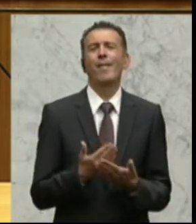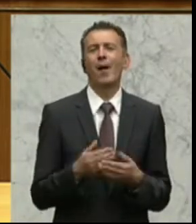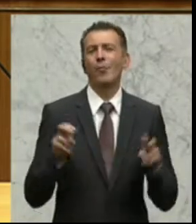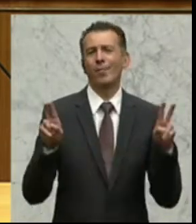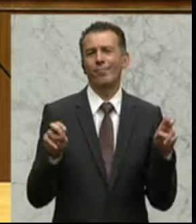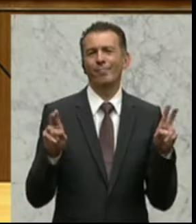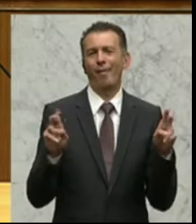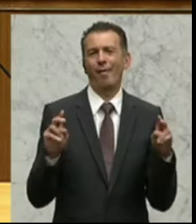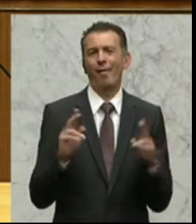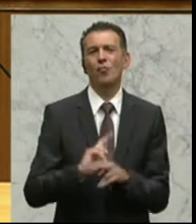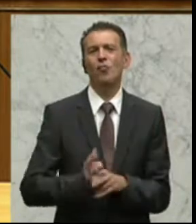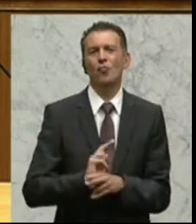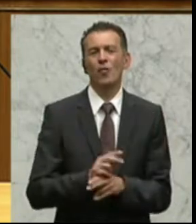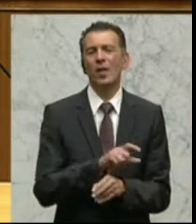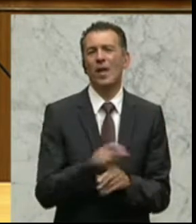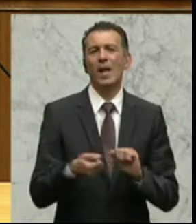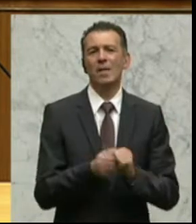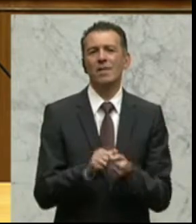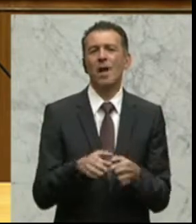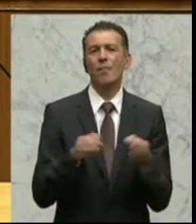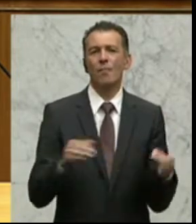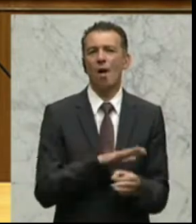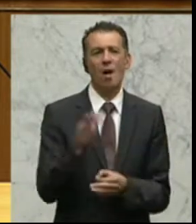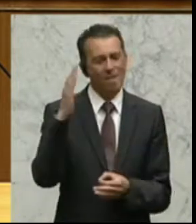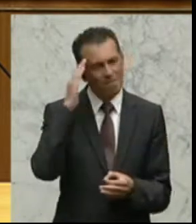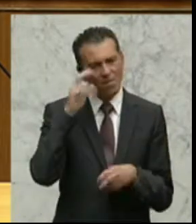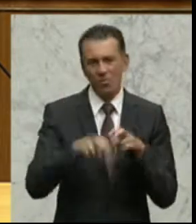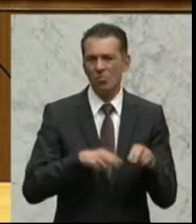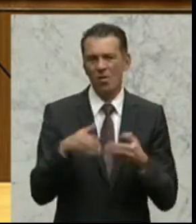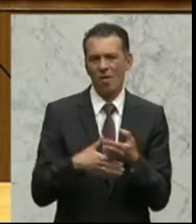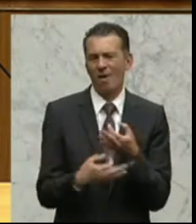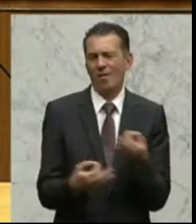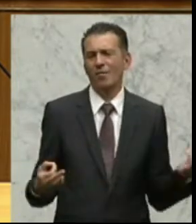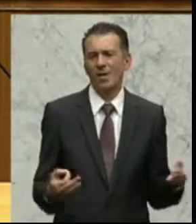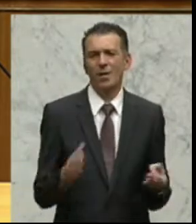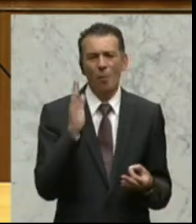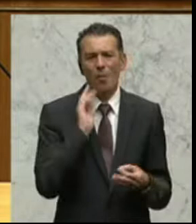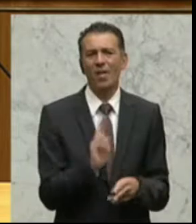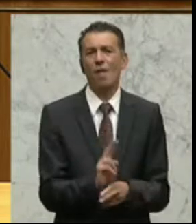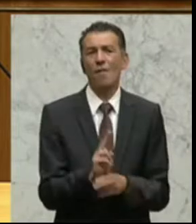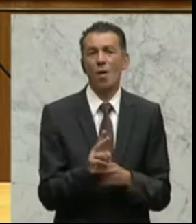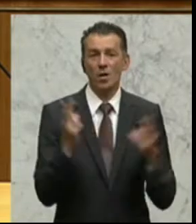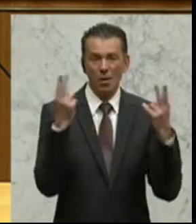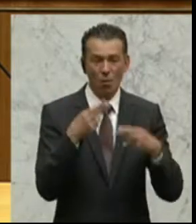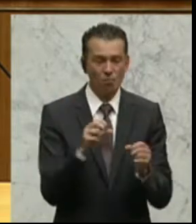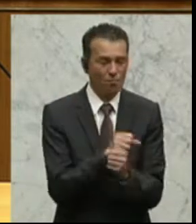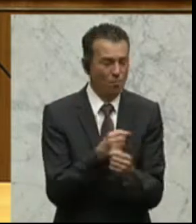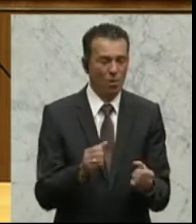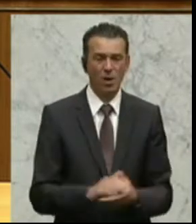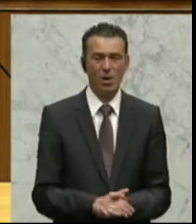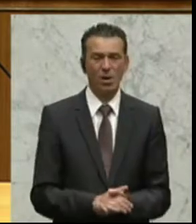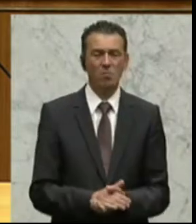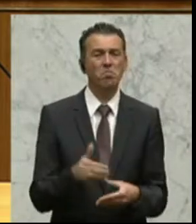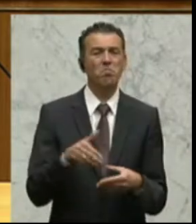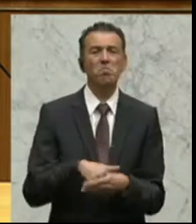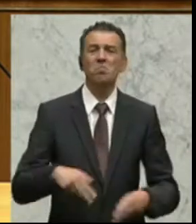der SPÖ. Alle wissen, dass die Steuer nichts bringt. Also bitte seien Sie vorsichtig, dem kann man überhaupt nicht zustimmen. Von der Sache her ist die